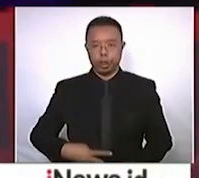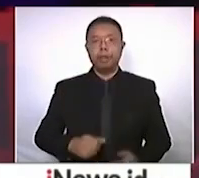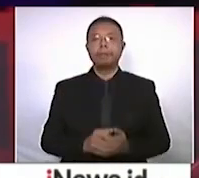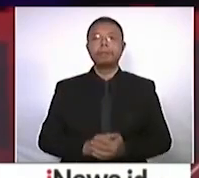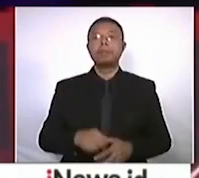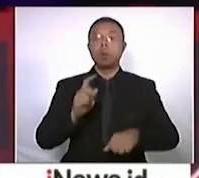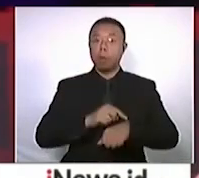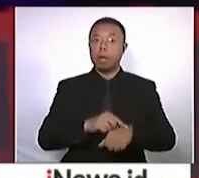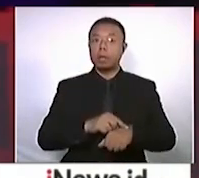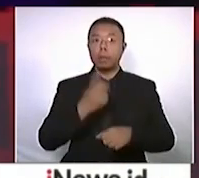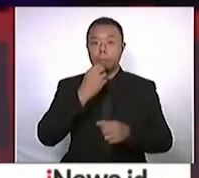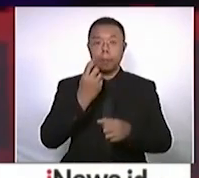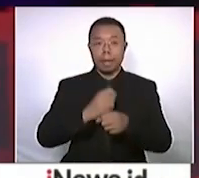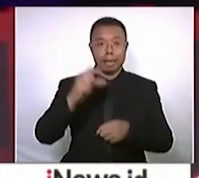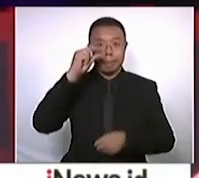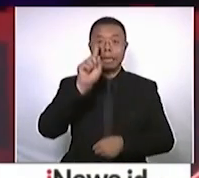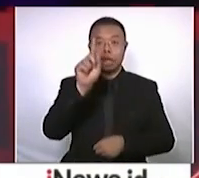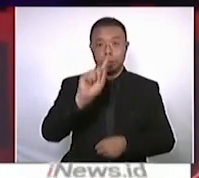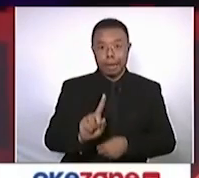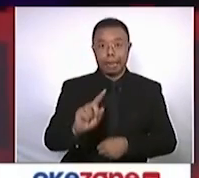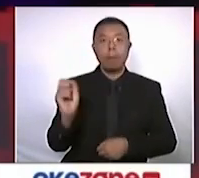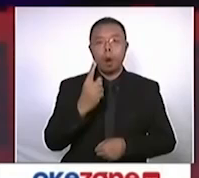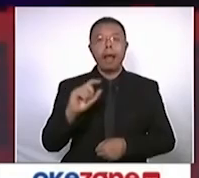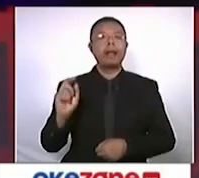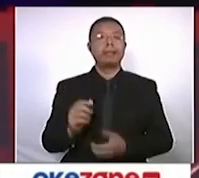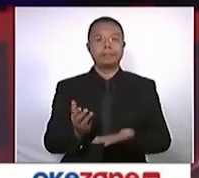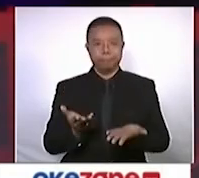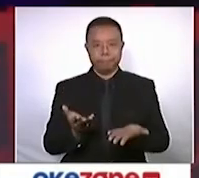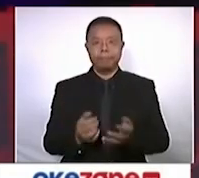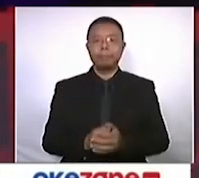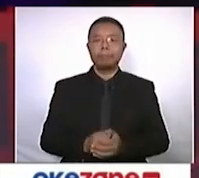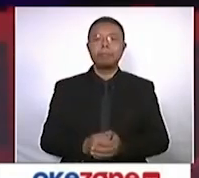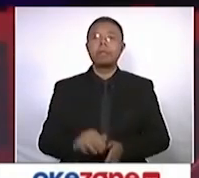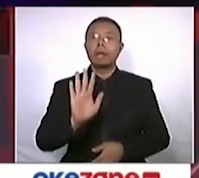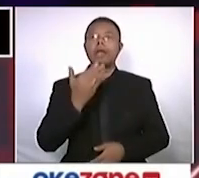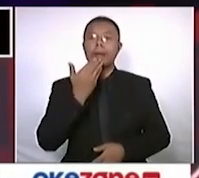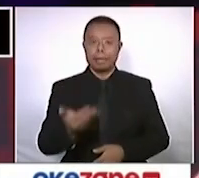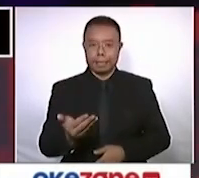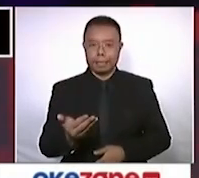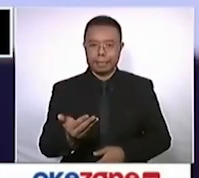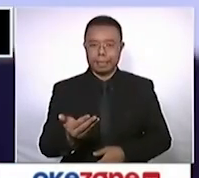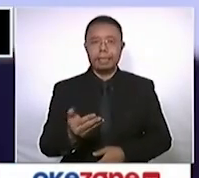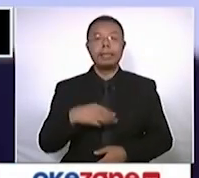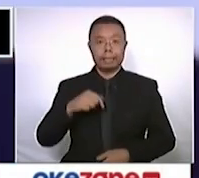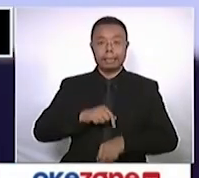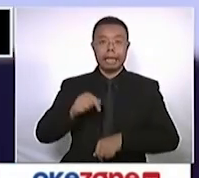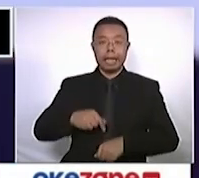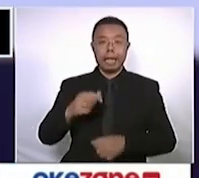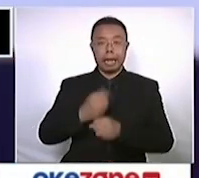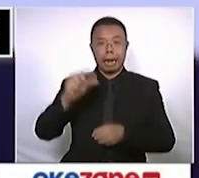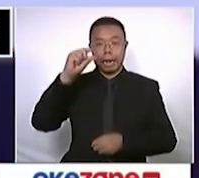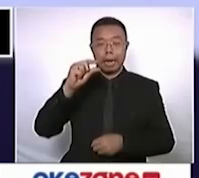Mahfud MD. Waktu Bapak 1 menit dimulai dari Anda berbicara. Baik, terima kasih. Ini